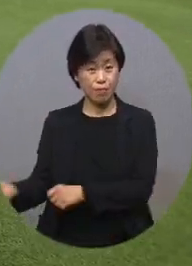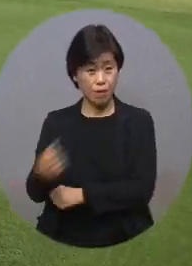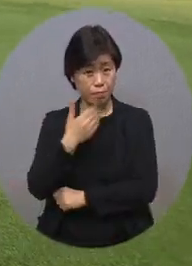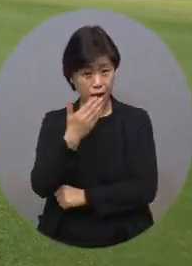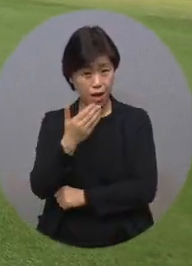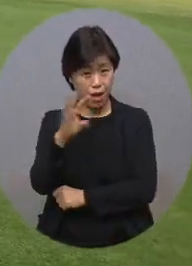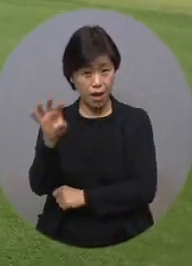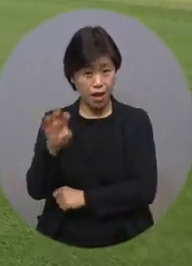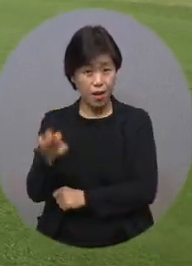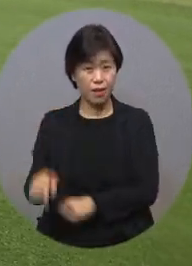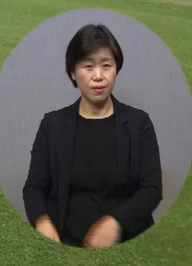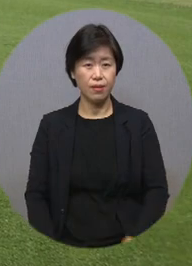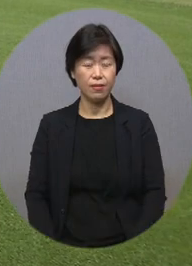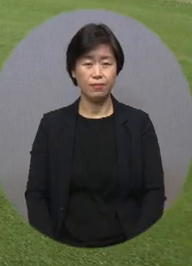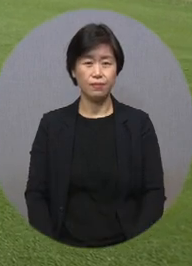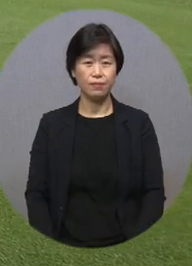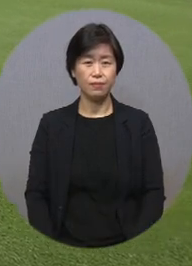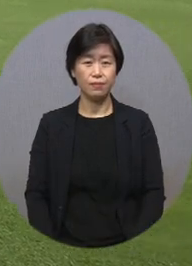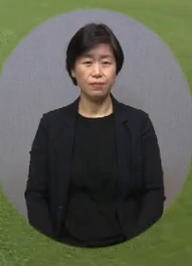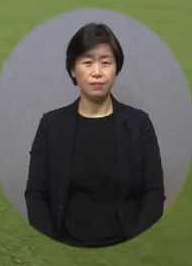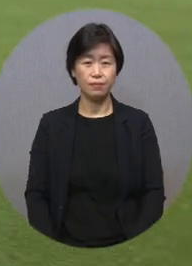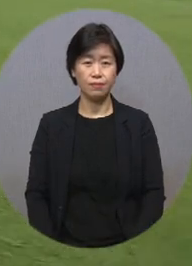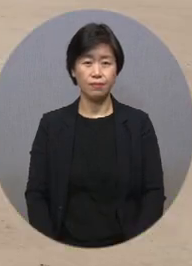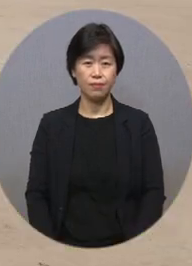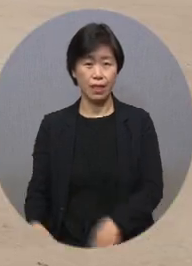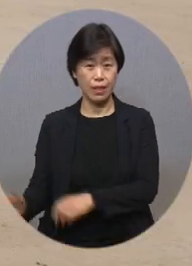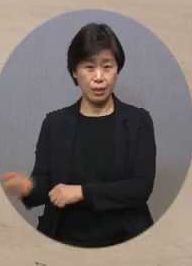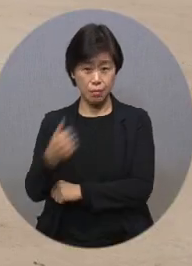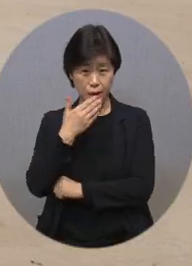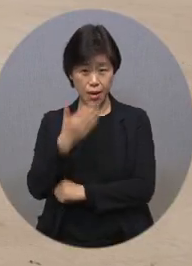옆에 폐호에 있어요. 아, 폐호 있죠? 칠 수 있죠?